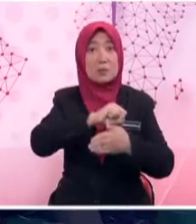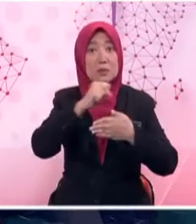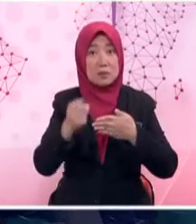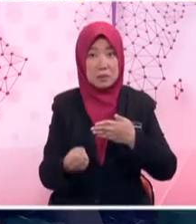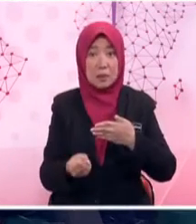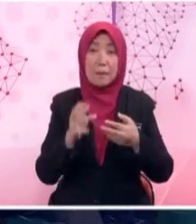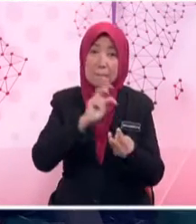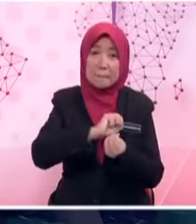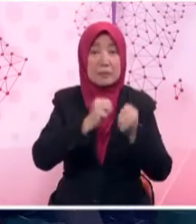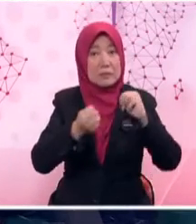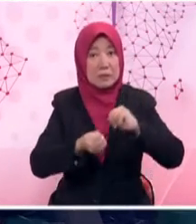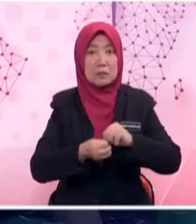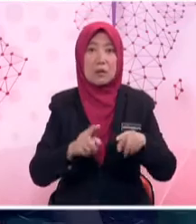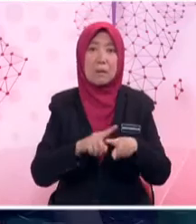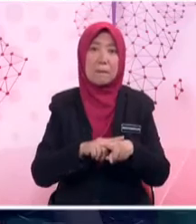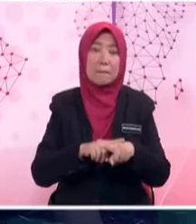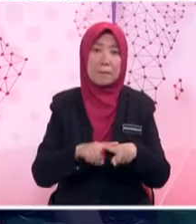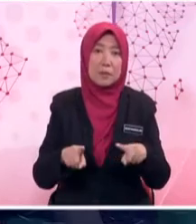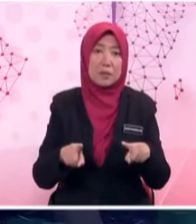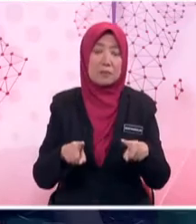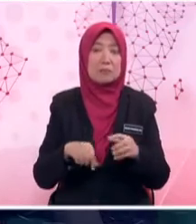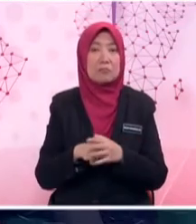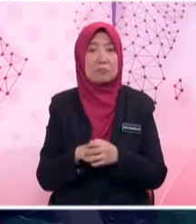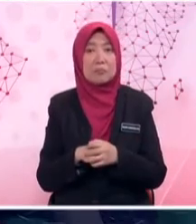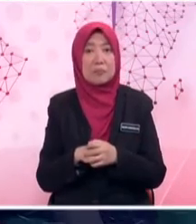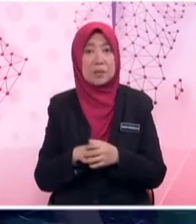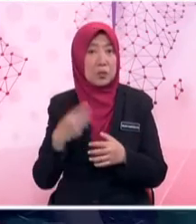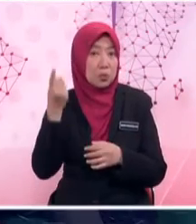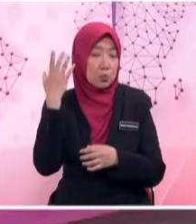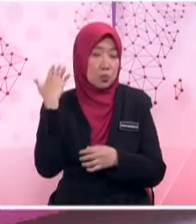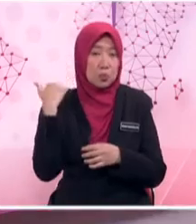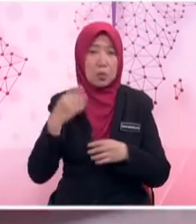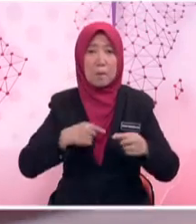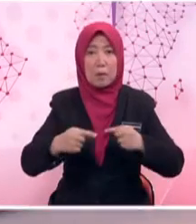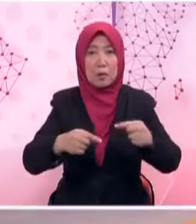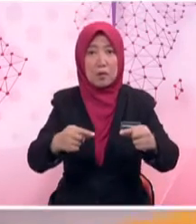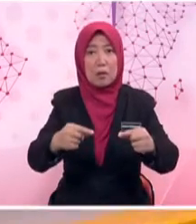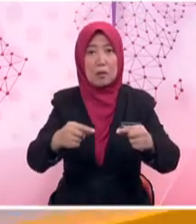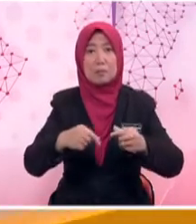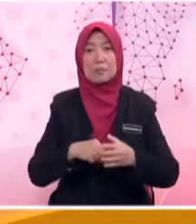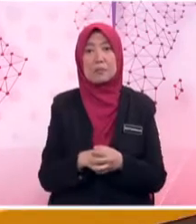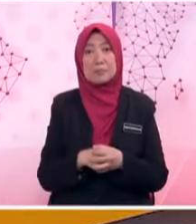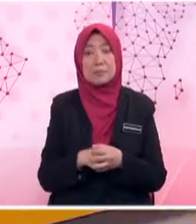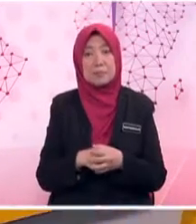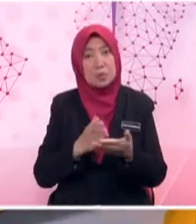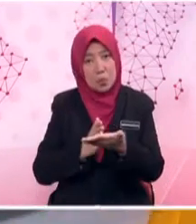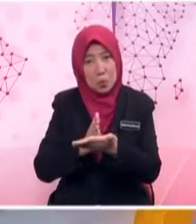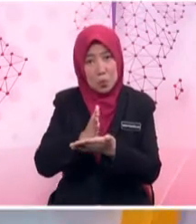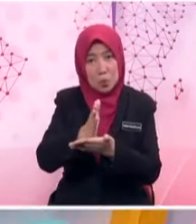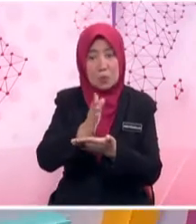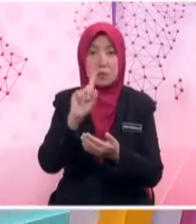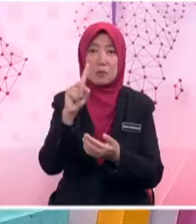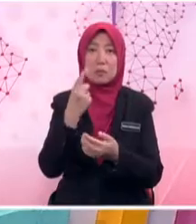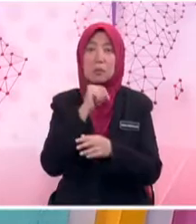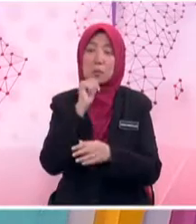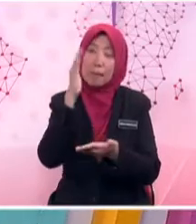ya. Di mana kita tidak duduk di satu tempat sahaja. Pergerakan kita sentiasa ongoing, ya. Kita tak